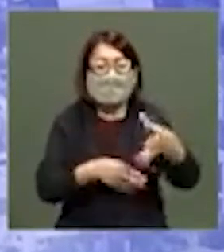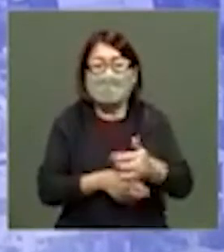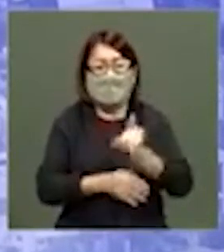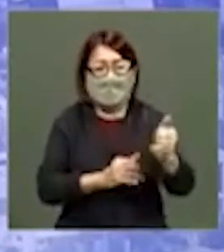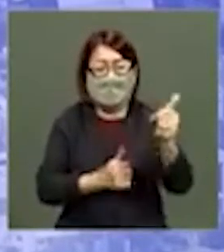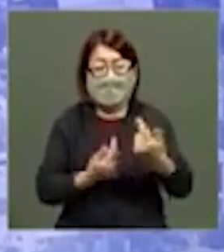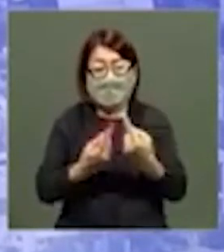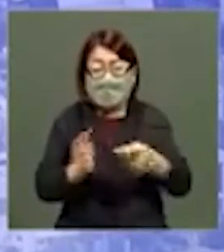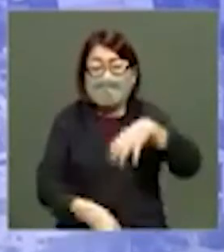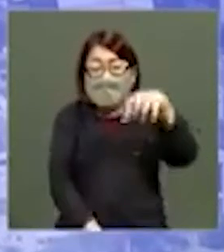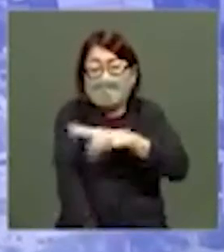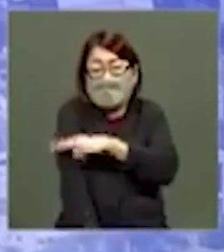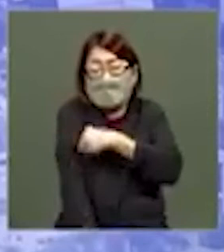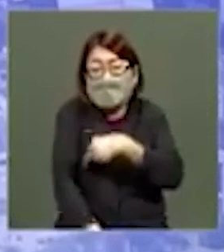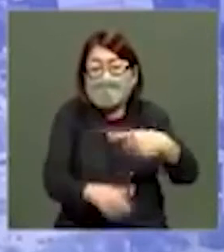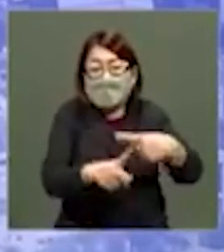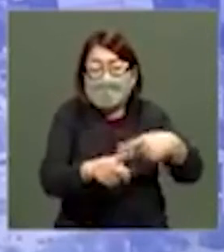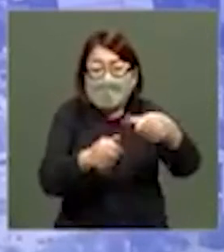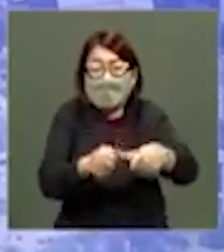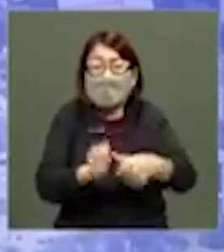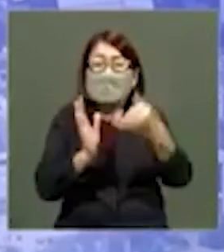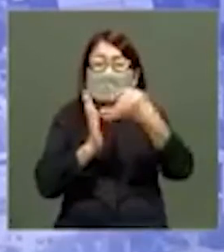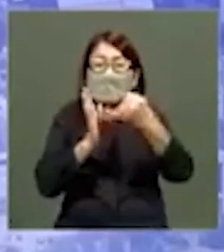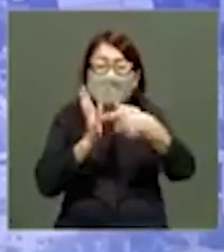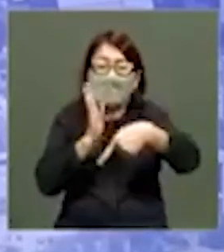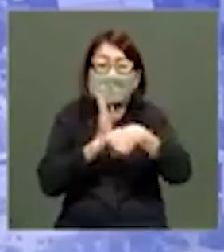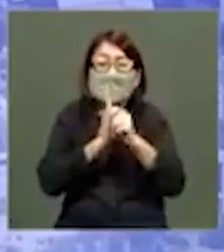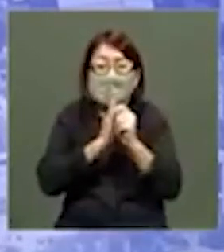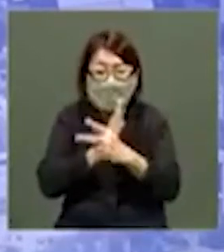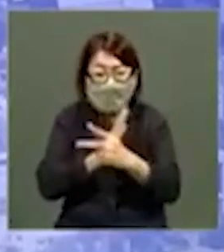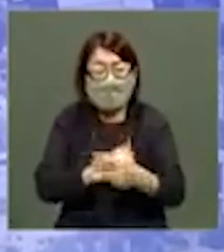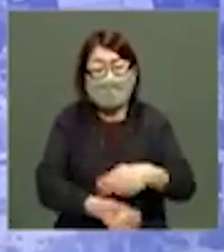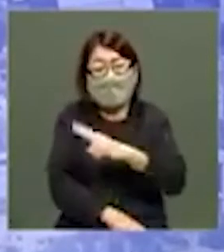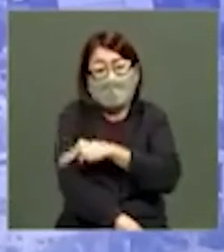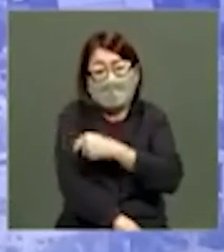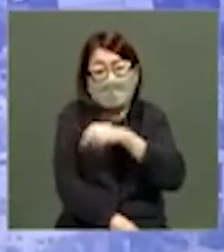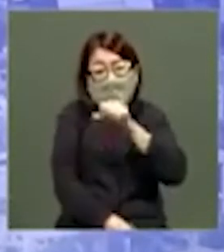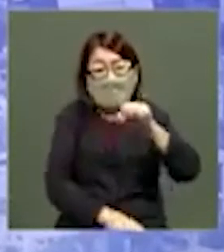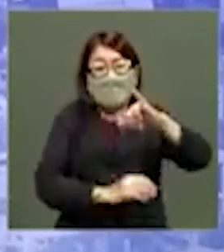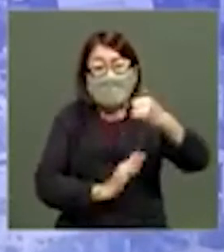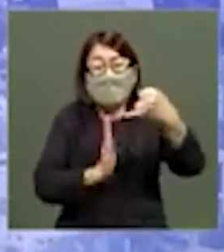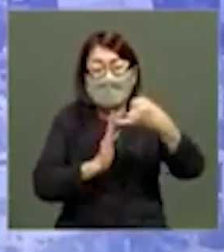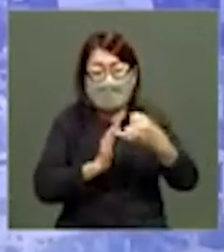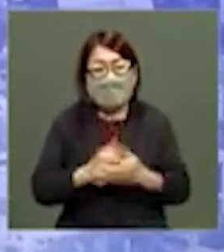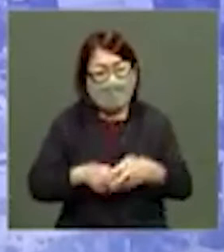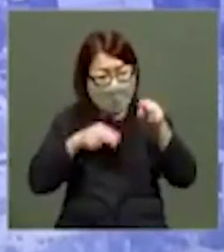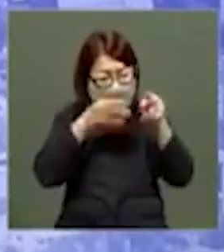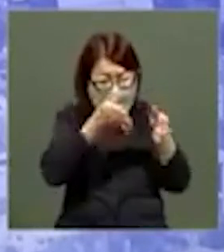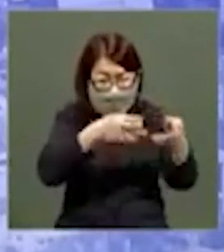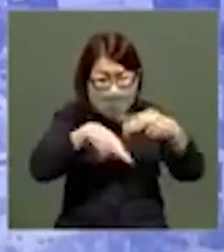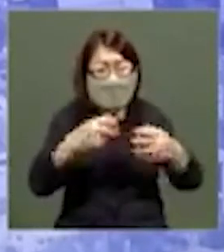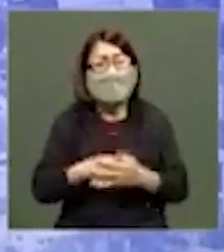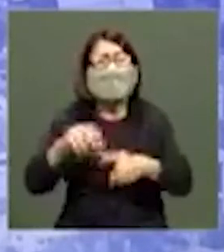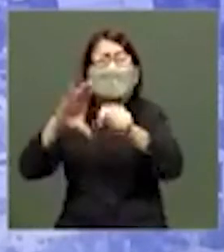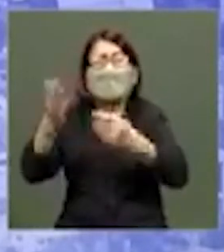บาลสนามอยู่ที่ทางจังหวัดปทุมธานีซึ่งนายแพทย์สจไปตรวจดูคือเอาตลาดเก่าเนี่ยแหละครับที่ไม่ได้ใช้แ